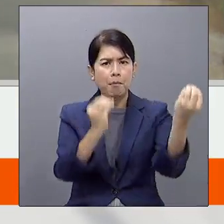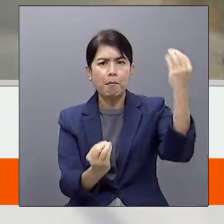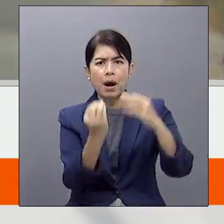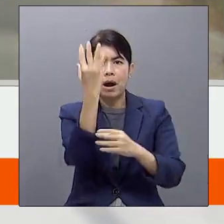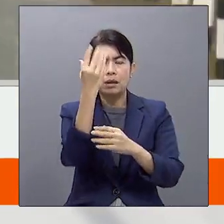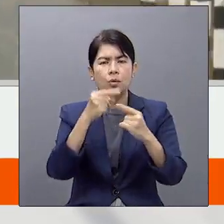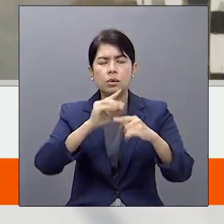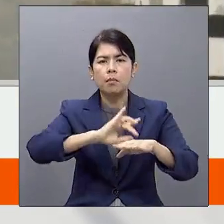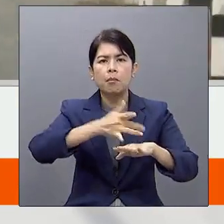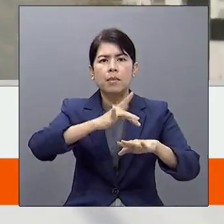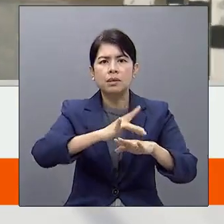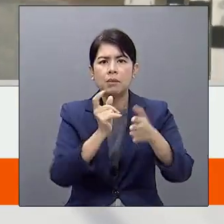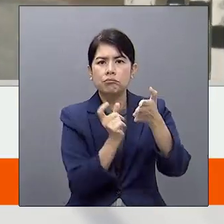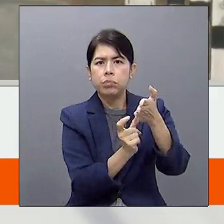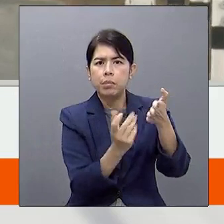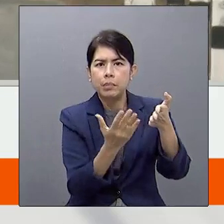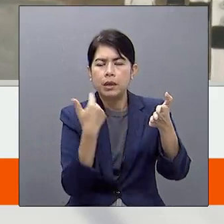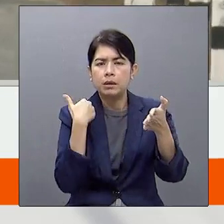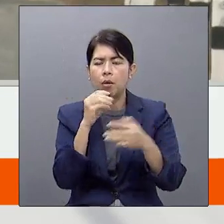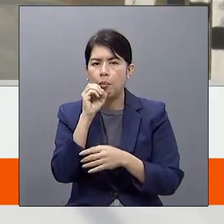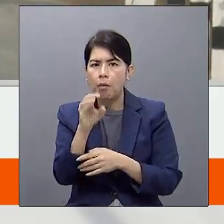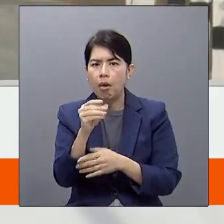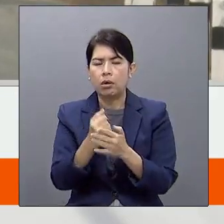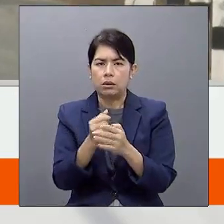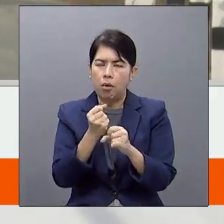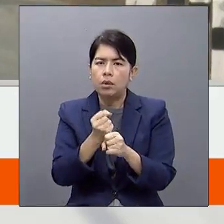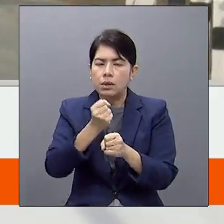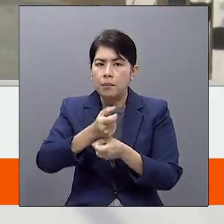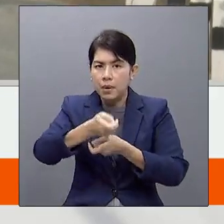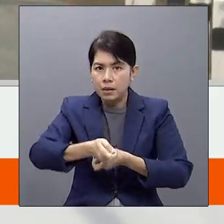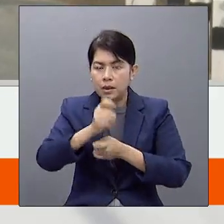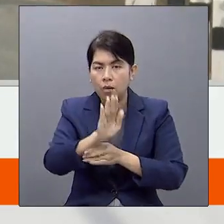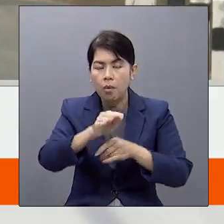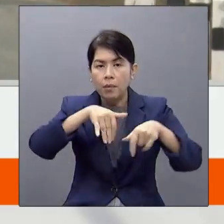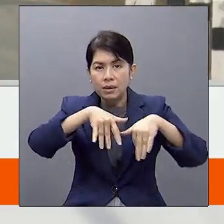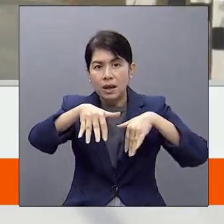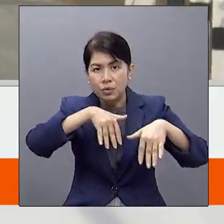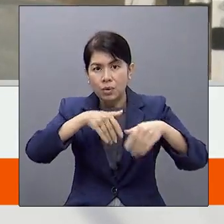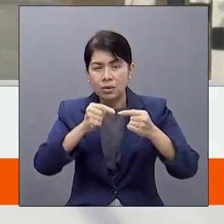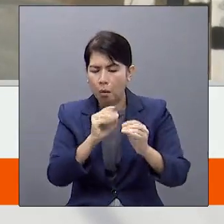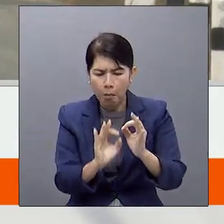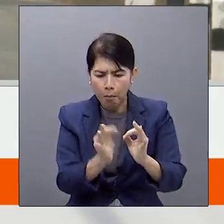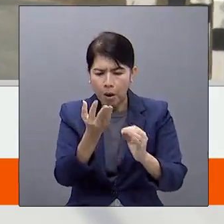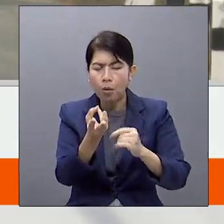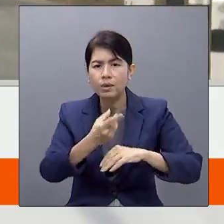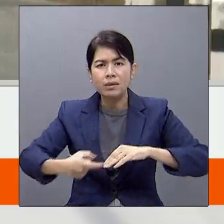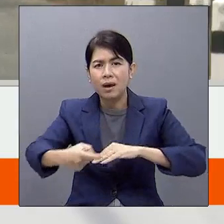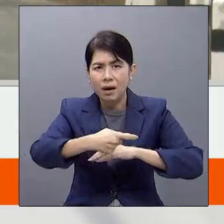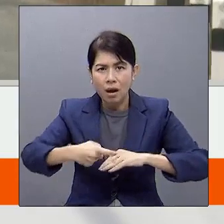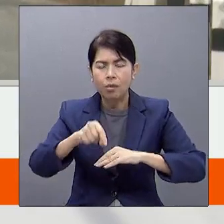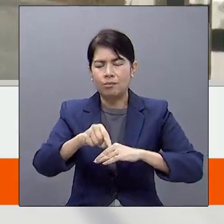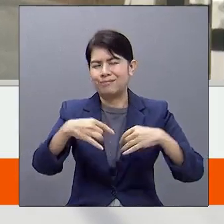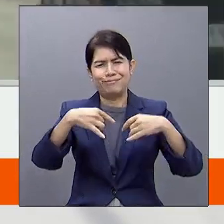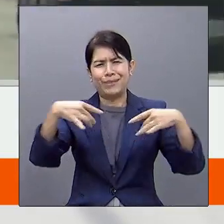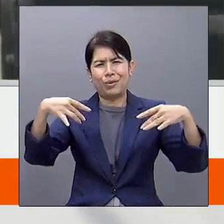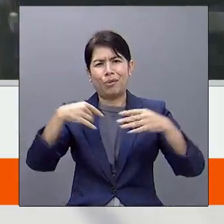ของประชาชนทำเกษตรและติดพื้นที่ป่าแล้วไม่ลามซึ่งจริงๆมันไม่ใช่สาเหตุพอคุณเขียนสาเหตุทุกสมุดไท